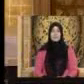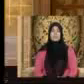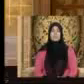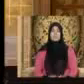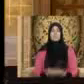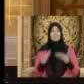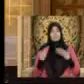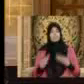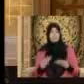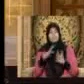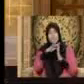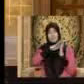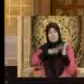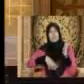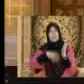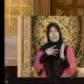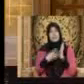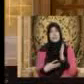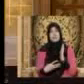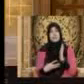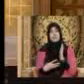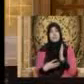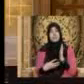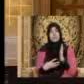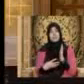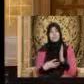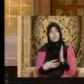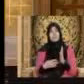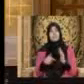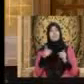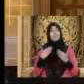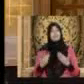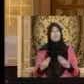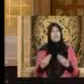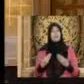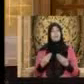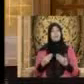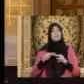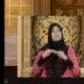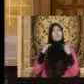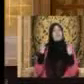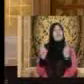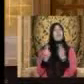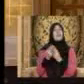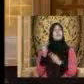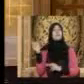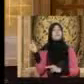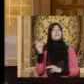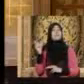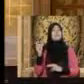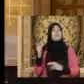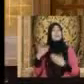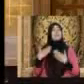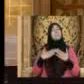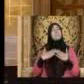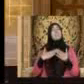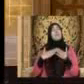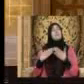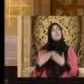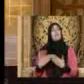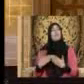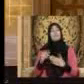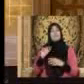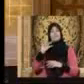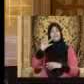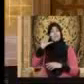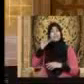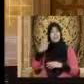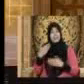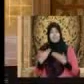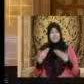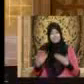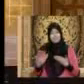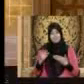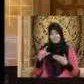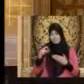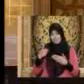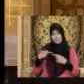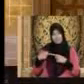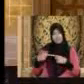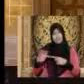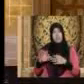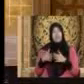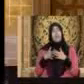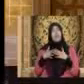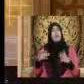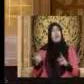في وقفات نتقدم إلى العالم الإسلامي بالتهنئة بشهر شعبان. هذا الشهر